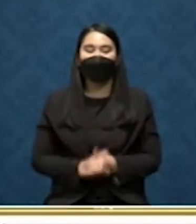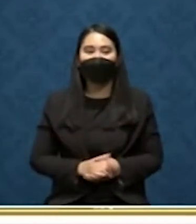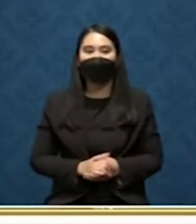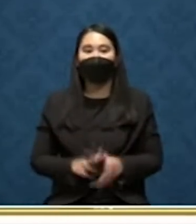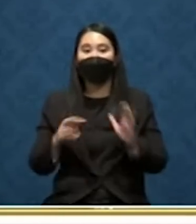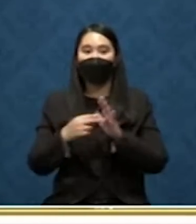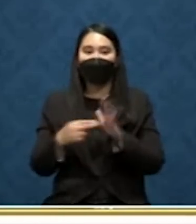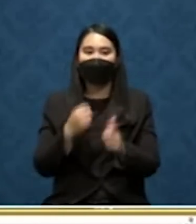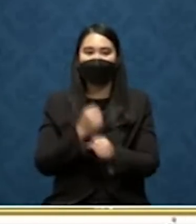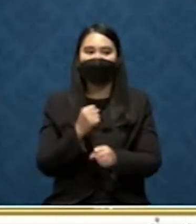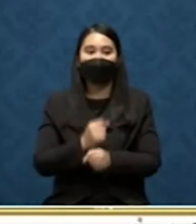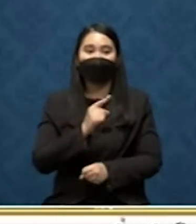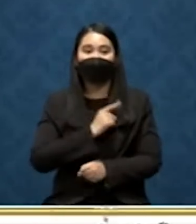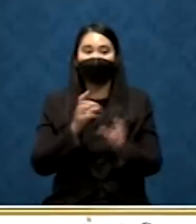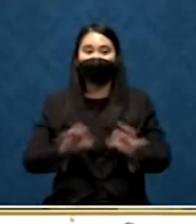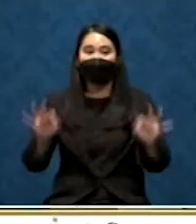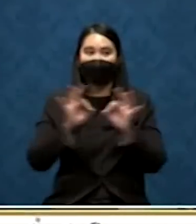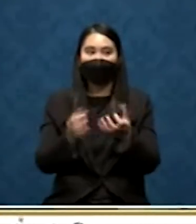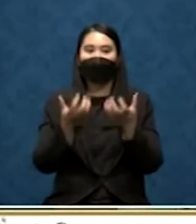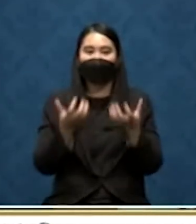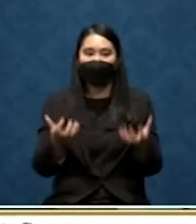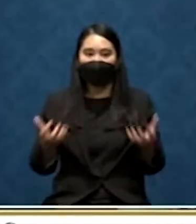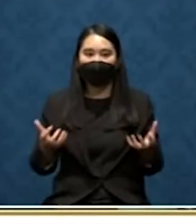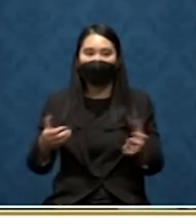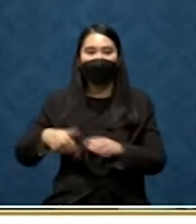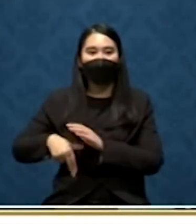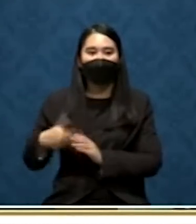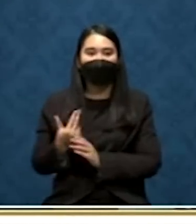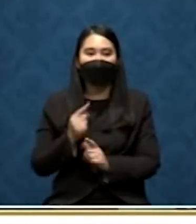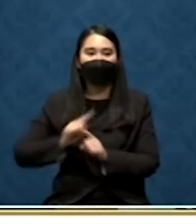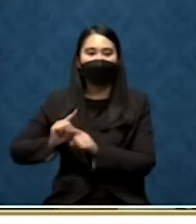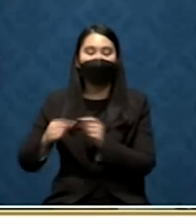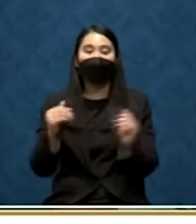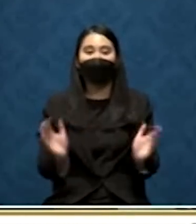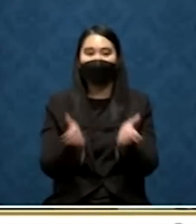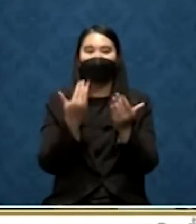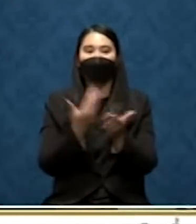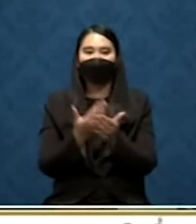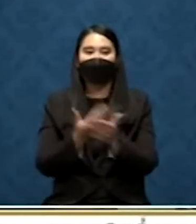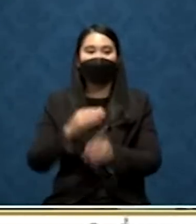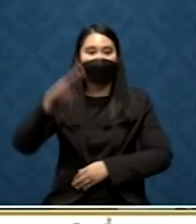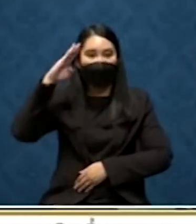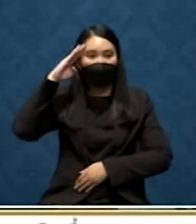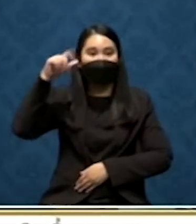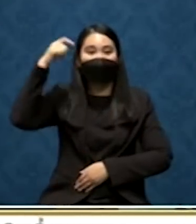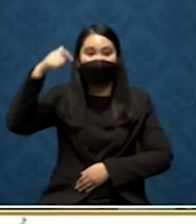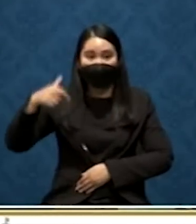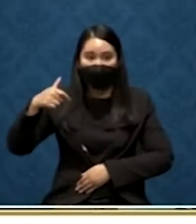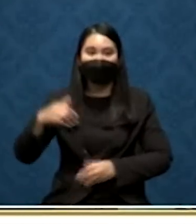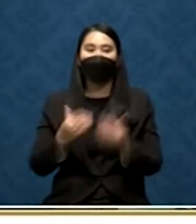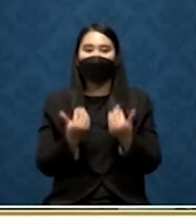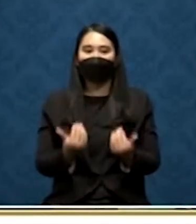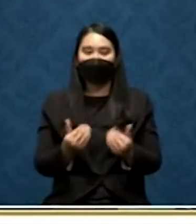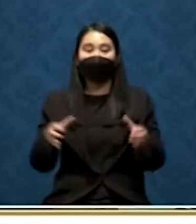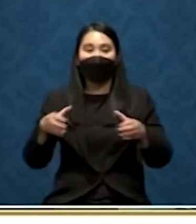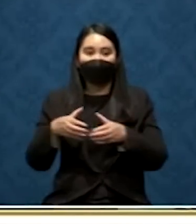ซึ่งมีบทบาทสำคัญในการจัดหาอาวุและสะหรบสนนการเงินให้กับกองทัพเมียนมาปัจจุบันทั้งตัวเข